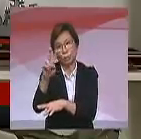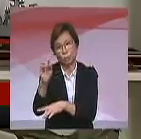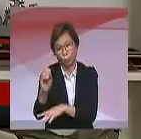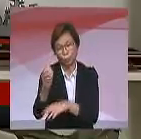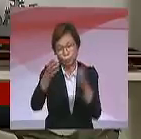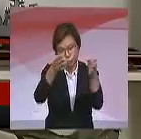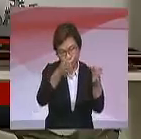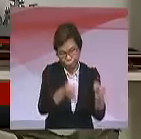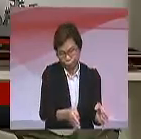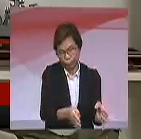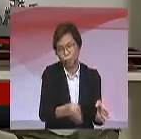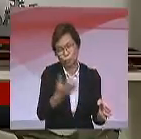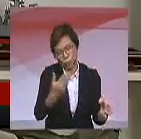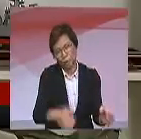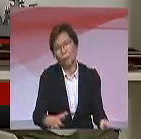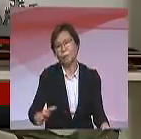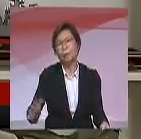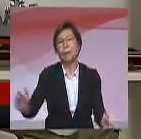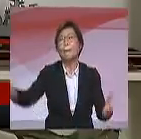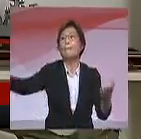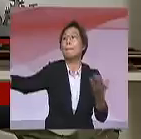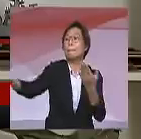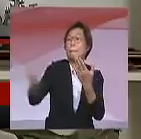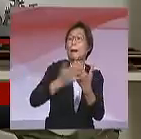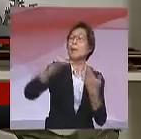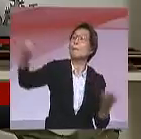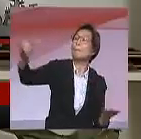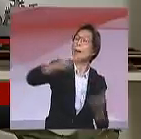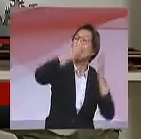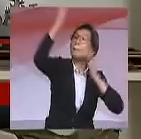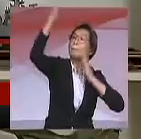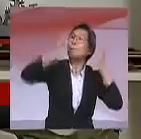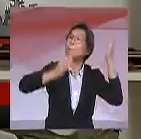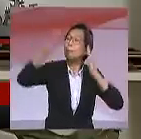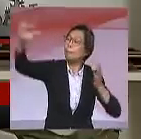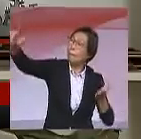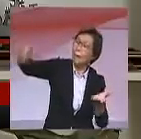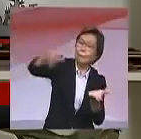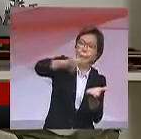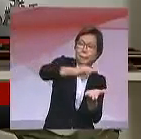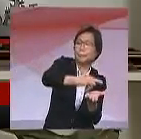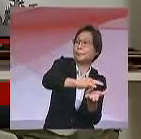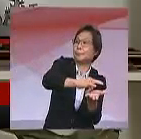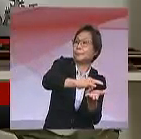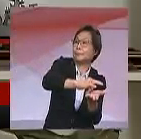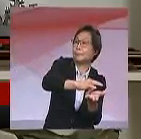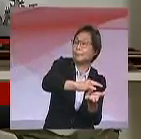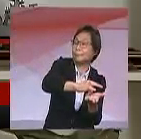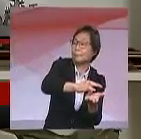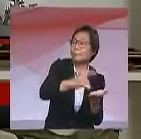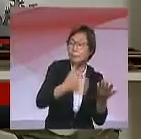51,720 individu telah pulang ke tanah air melalui pintu-pintu masuk antarabangsa. Daripada jumlah